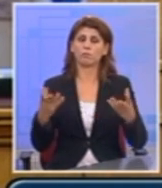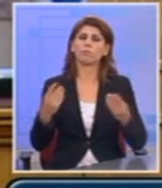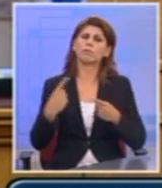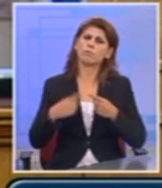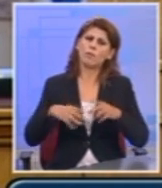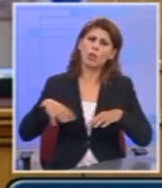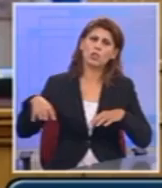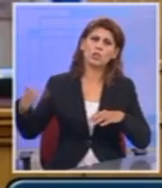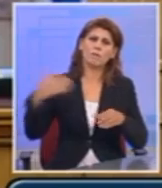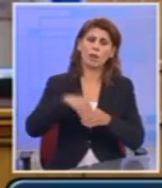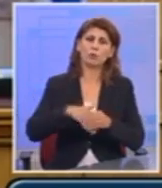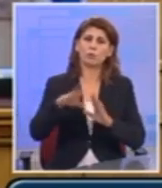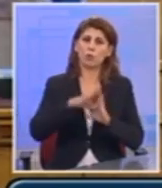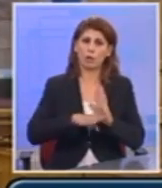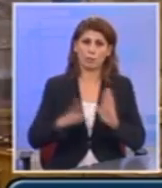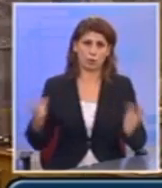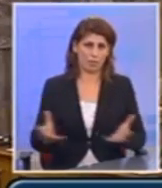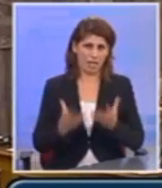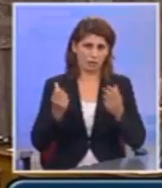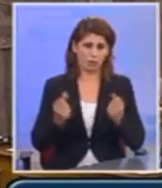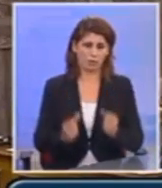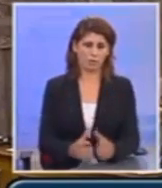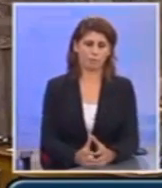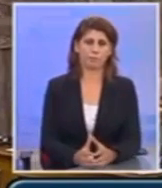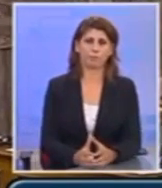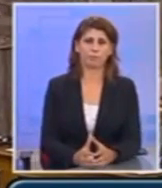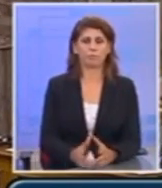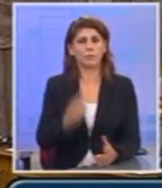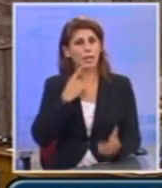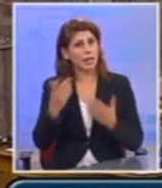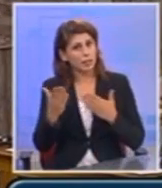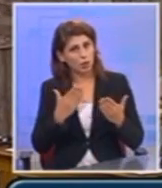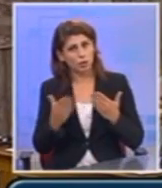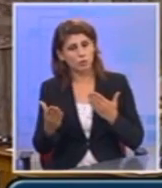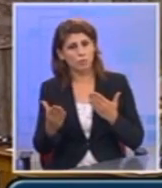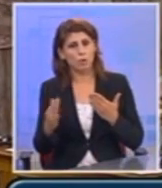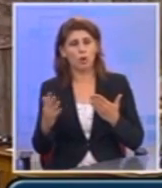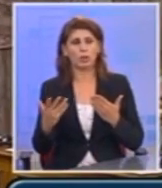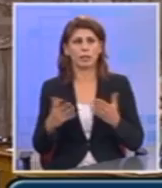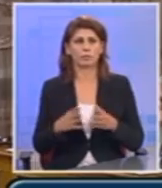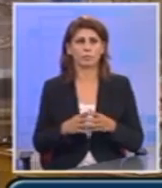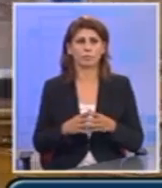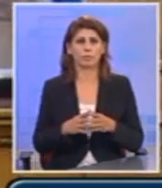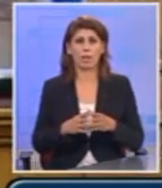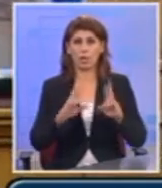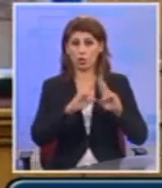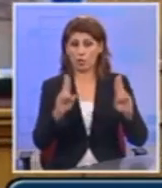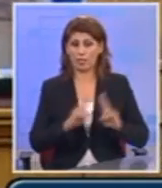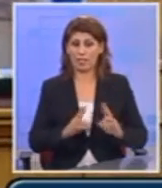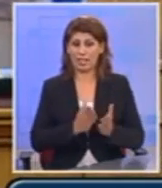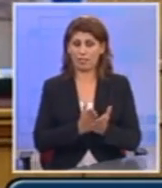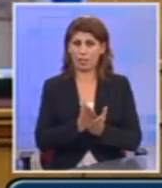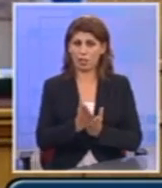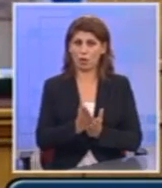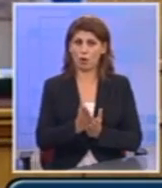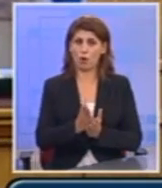συμβαλλομένων του προγράμματος νάσσης να κατανοήσουμε ότι σύμφωνα με το διεθνές δίκαιο